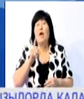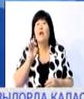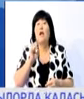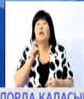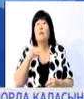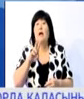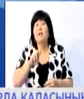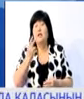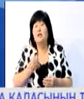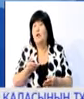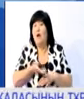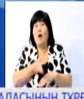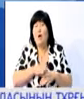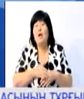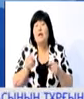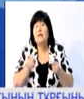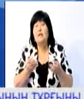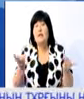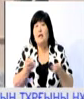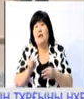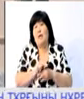жағдайы ауыр, тұрақты, тиісті ем алып жатыр.